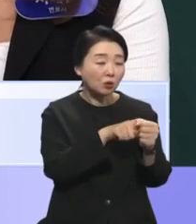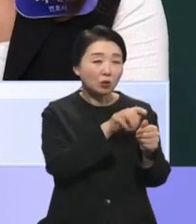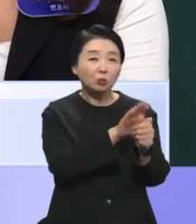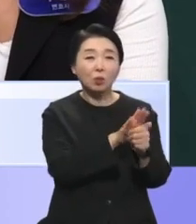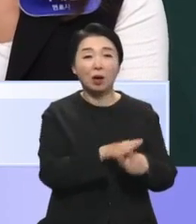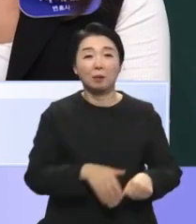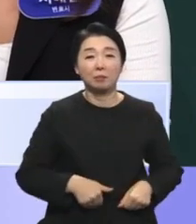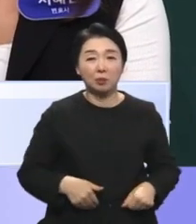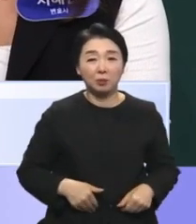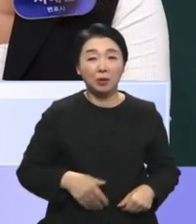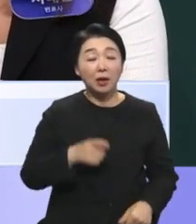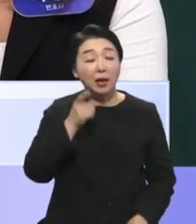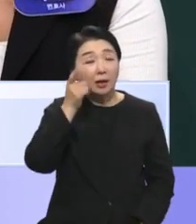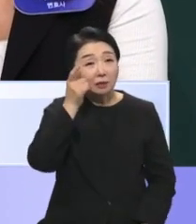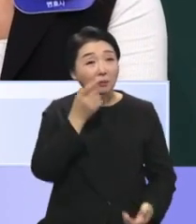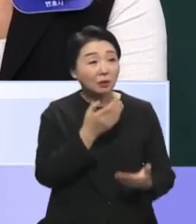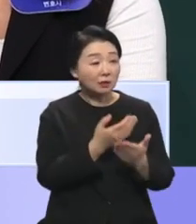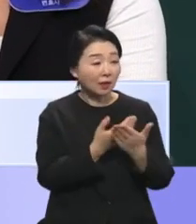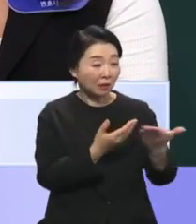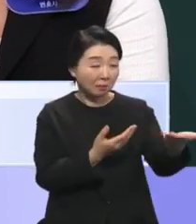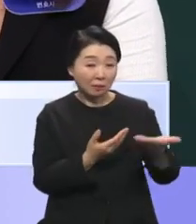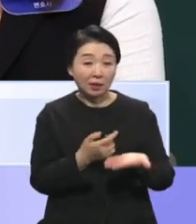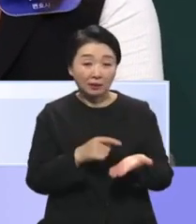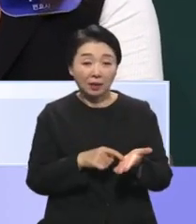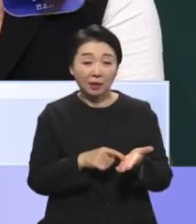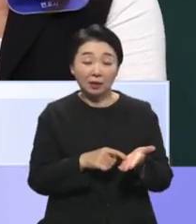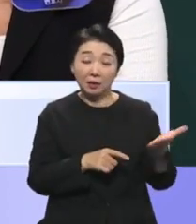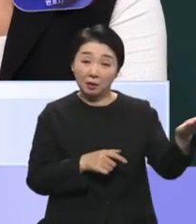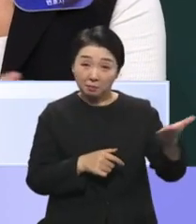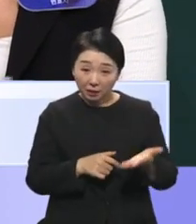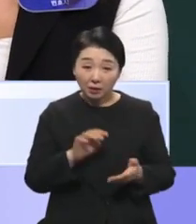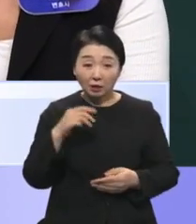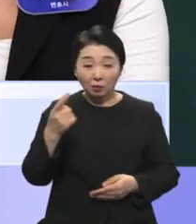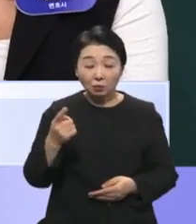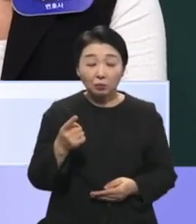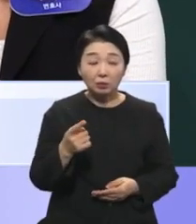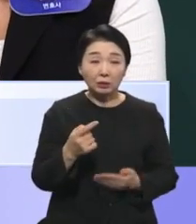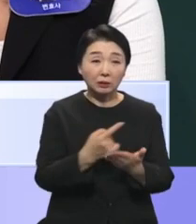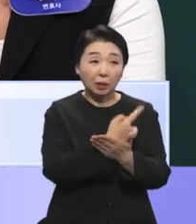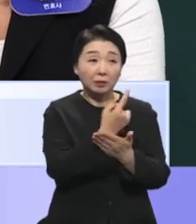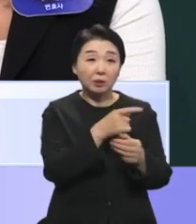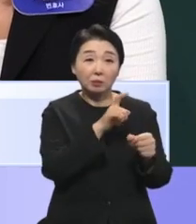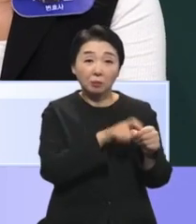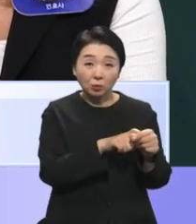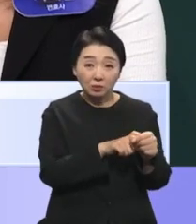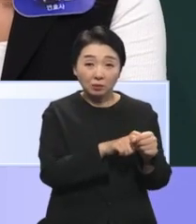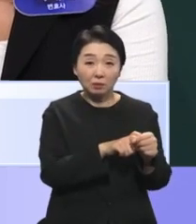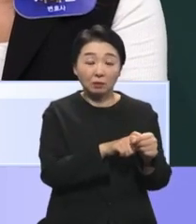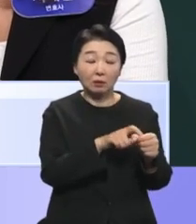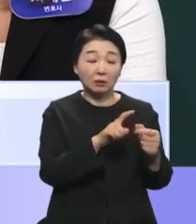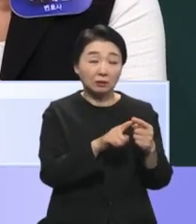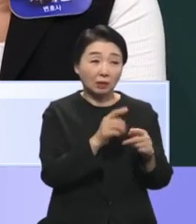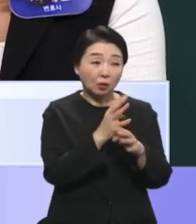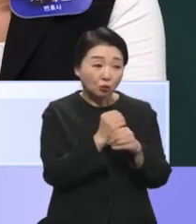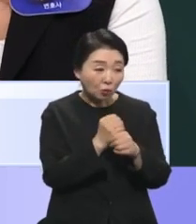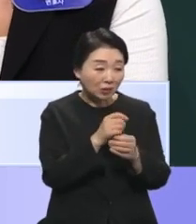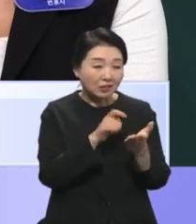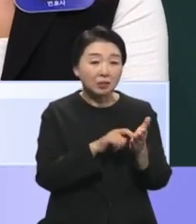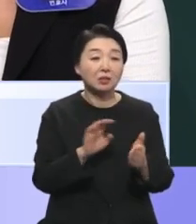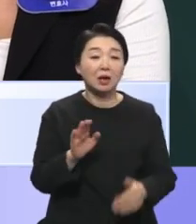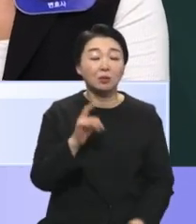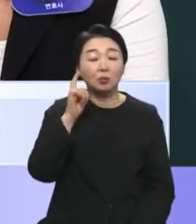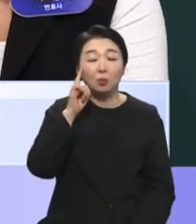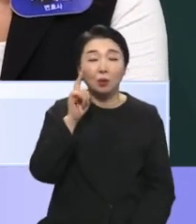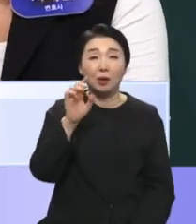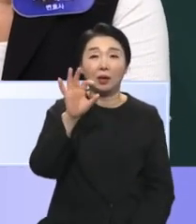되는데 핸드폰을 한번 주세요 하고 받습니다 받고 나서 내비게이션 목적지에 그 주소지를 찍는 것이 아니라